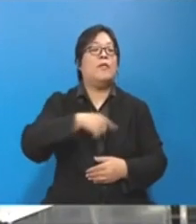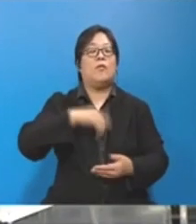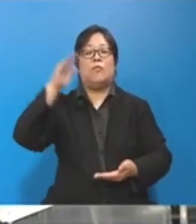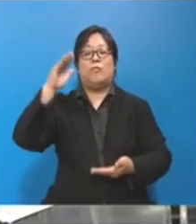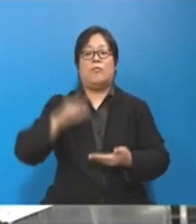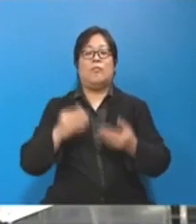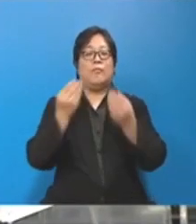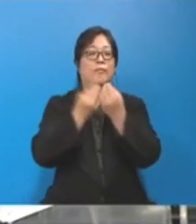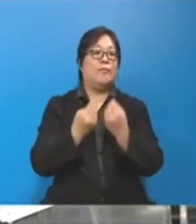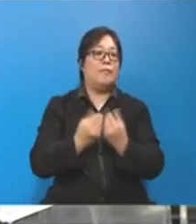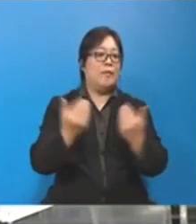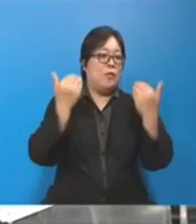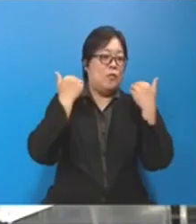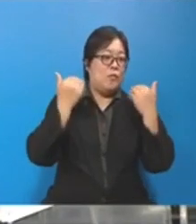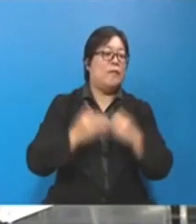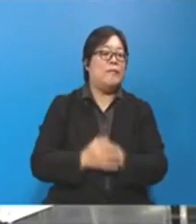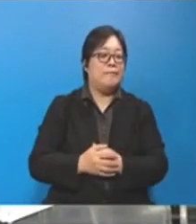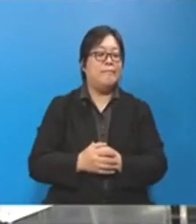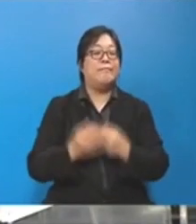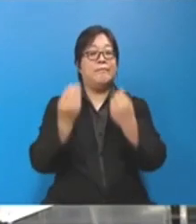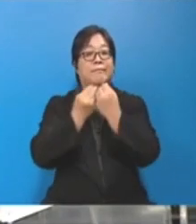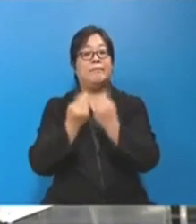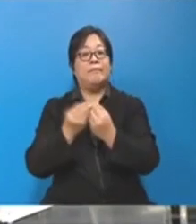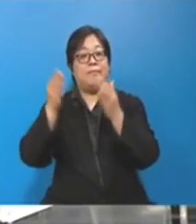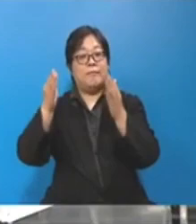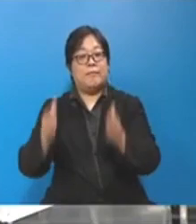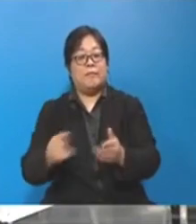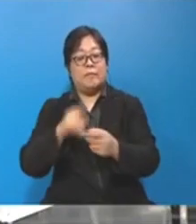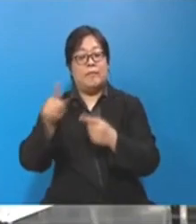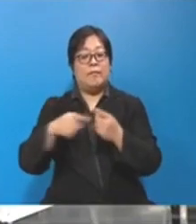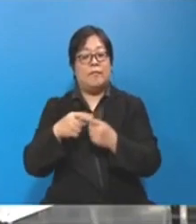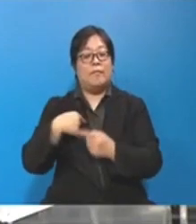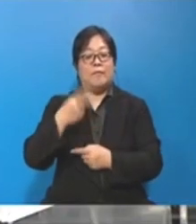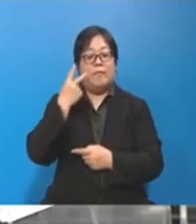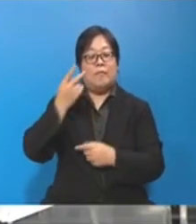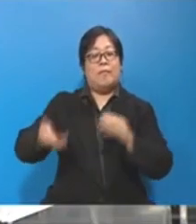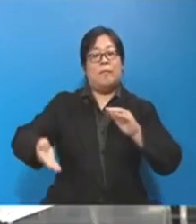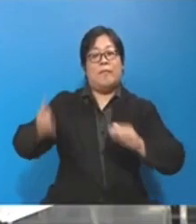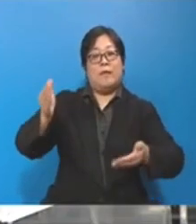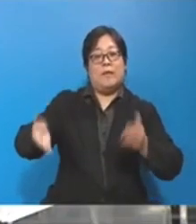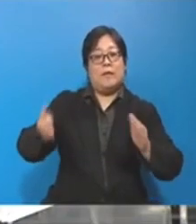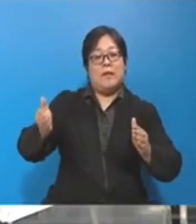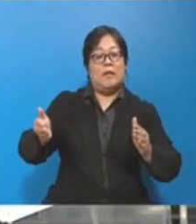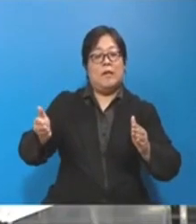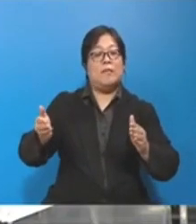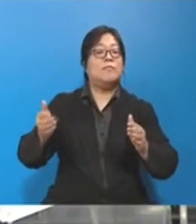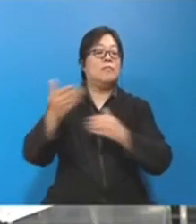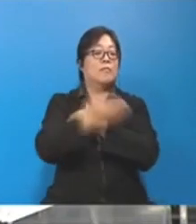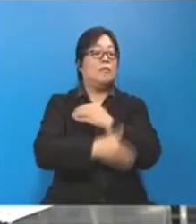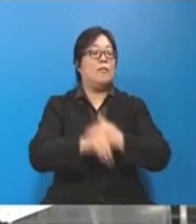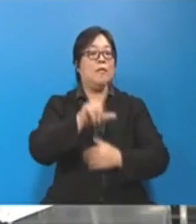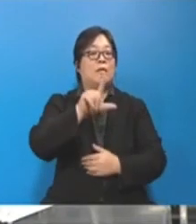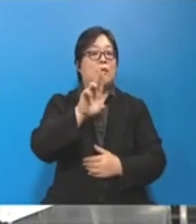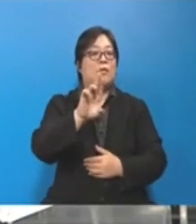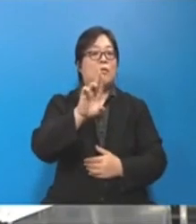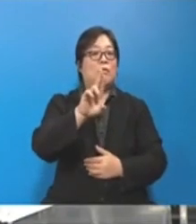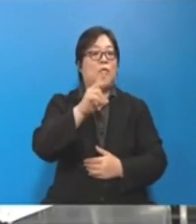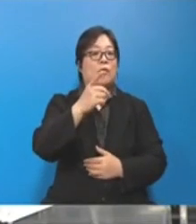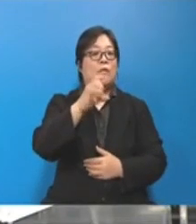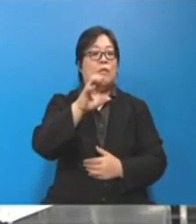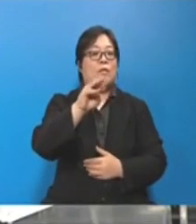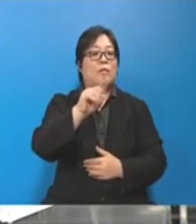mengurangkan kadar pengangguran jumlah penduduk apabila kita melihat perbandingan ini dengan dengan negara lembek dan Australia